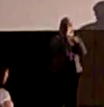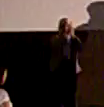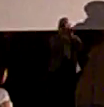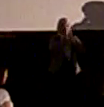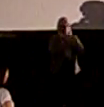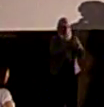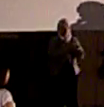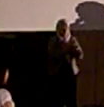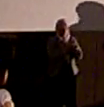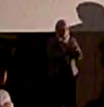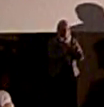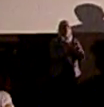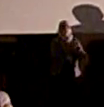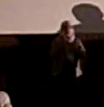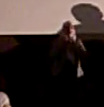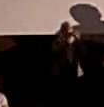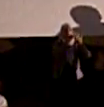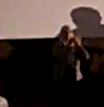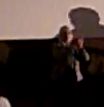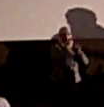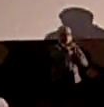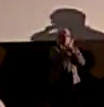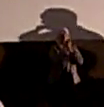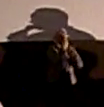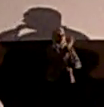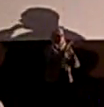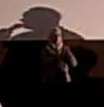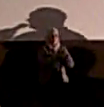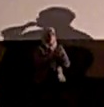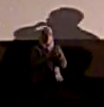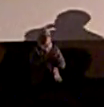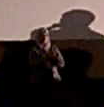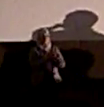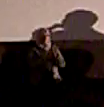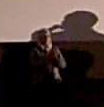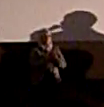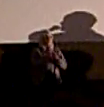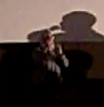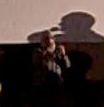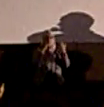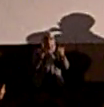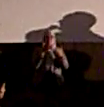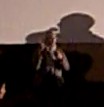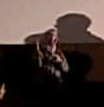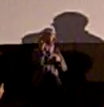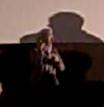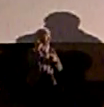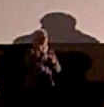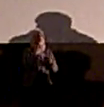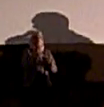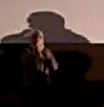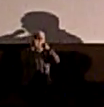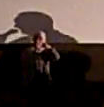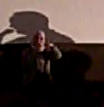الجمعيات المساندة. ونكملوا هما من بوتيك نوت بوتيك، نقول لكم توا اللي باش تسمعوا أصوات أحلى بهذا